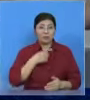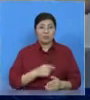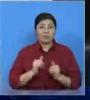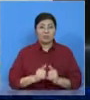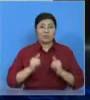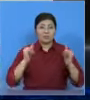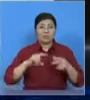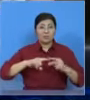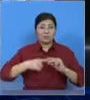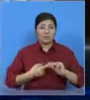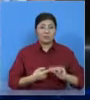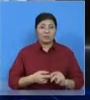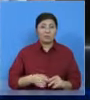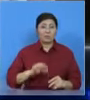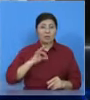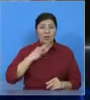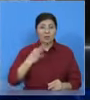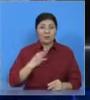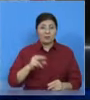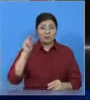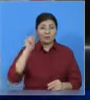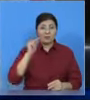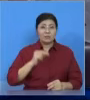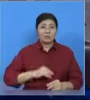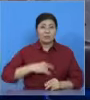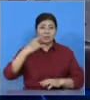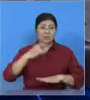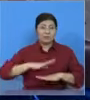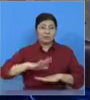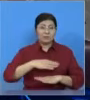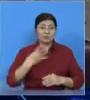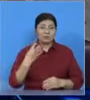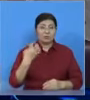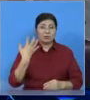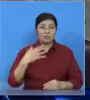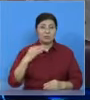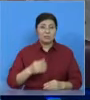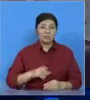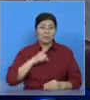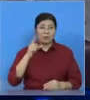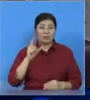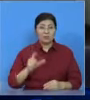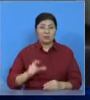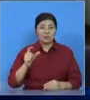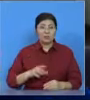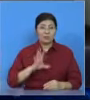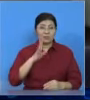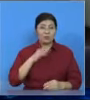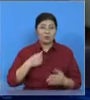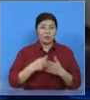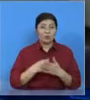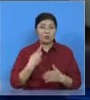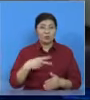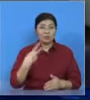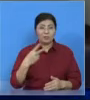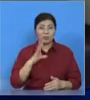развитию технического и профессионального образования страны. Более 450 молодых специалистов в возрасте до 22 лет